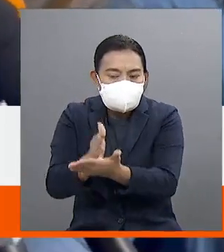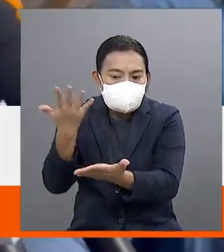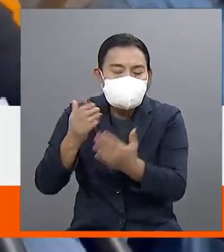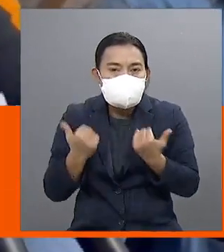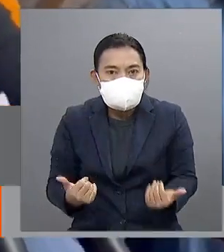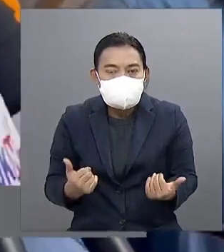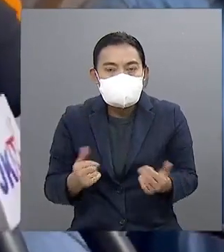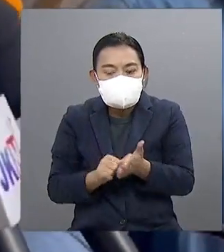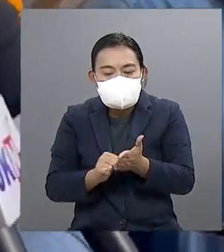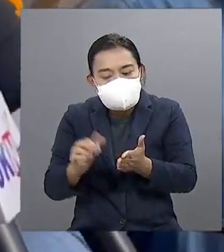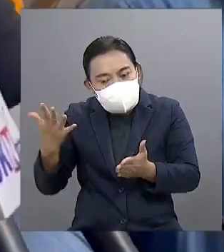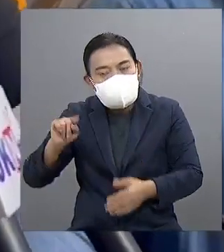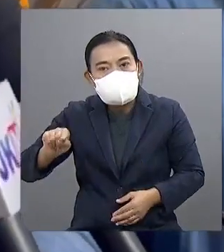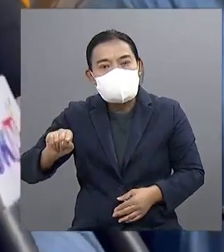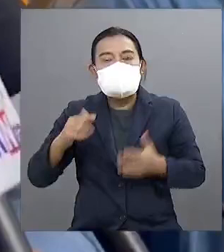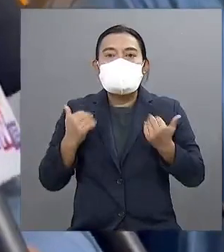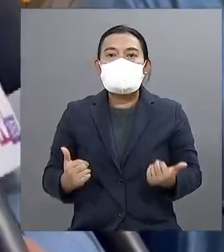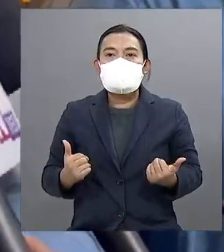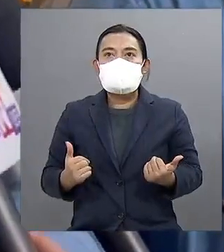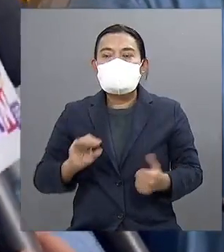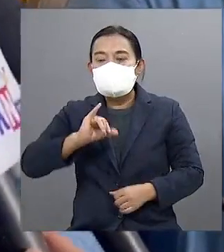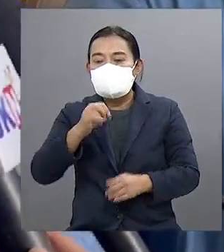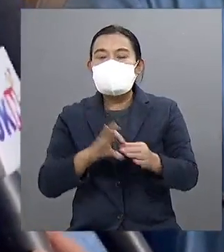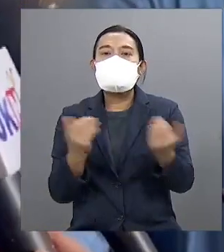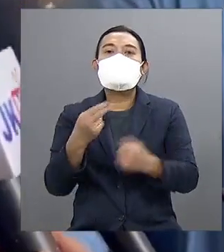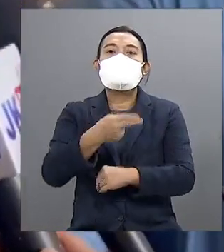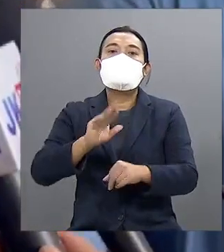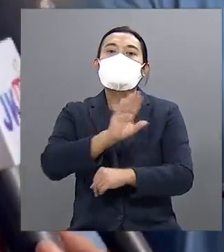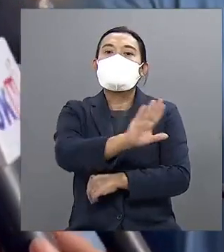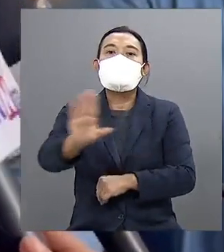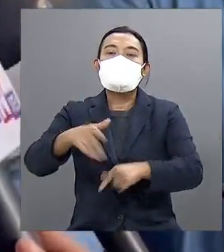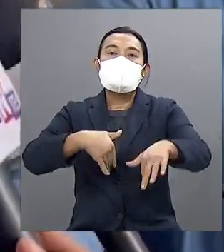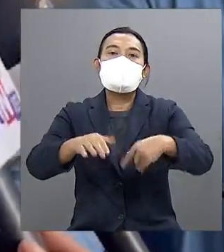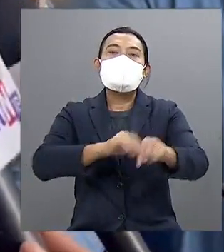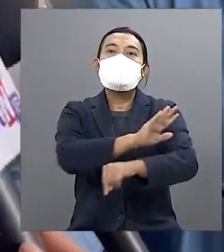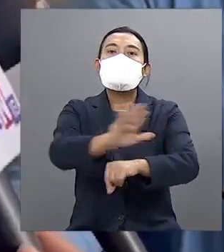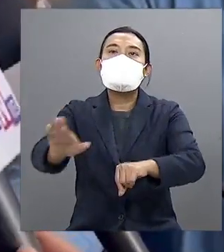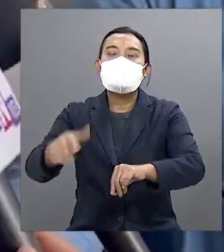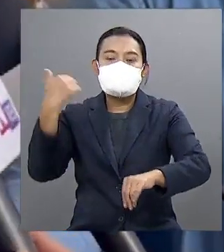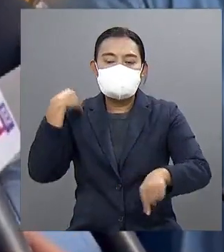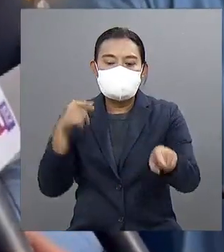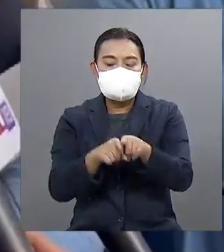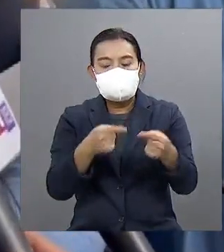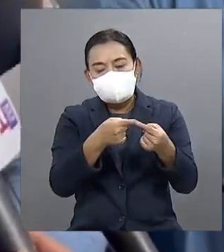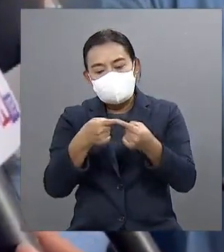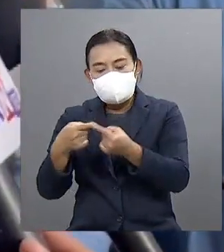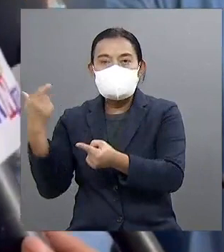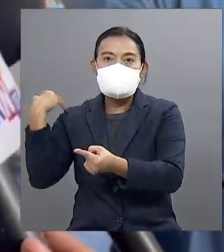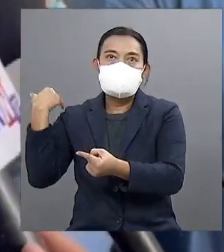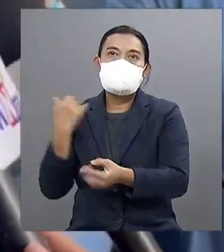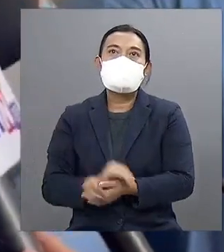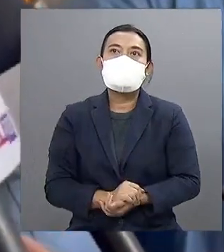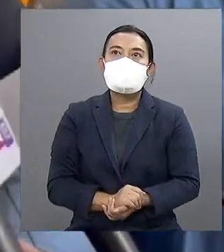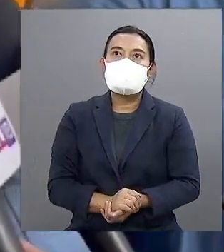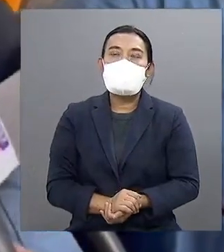อาจจะมีลูกหลานของใครก็ไม่รู้นะครับประชาชนชาวบ้านเนี่ยอาจจะโดนแบบนี้ไปเรื่อยๆอีกนะครับฉะนั้นเนี่ยมันไม่ใช่เรื่องส่วนตัว